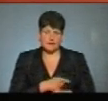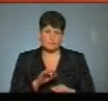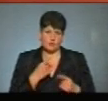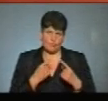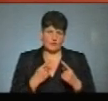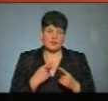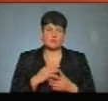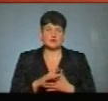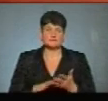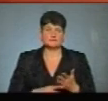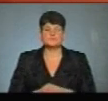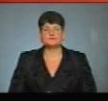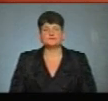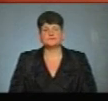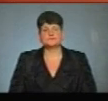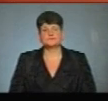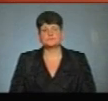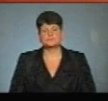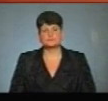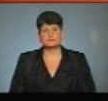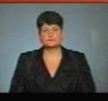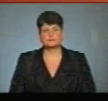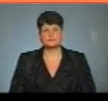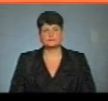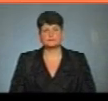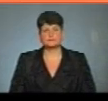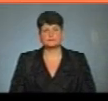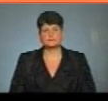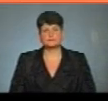добиралися медики, а потім поговоримо, як це буде відбуватися в області.